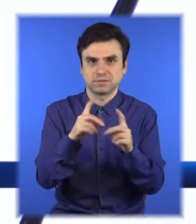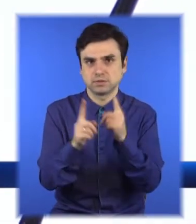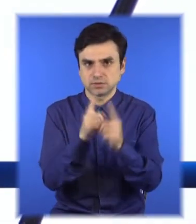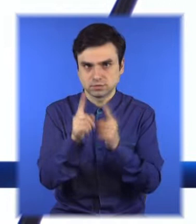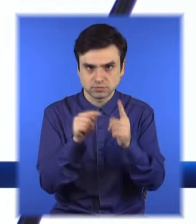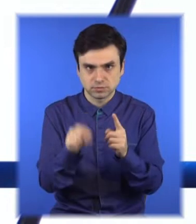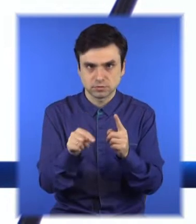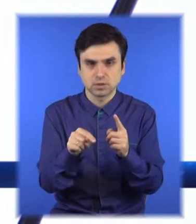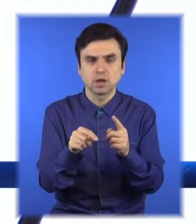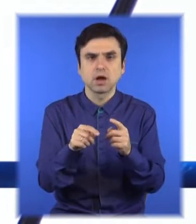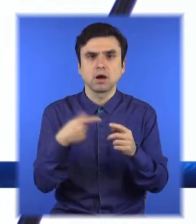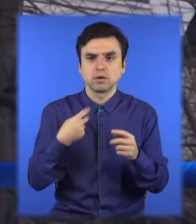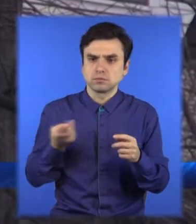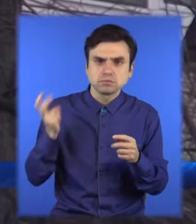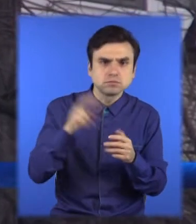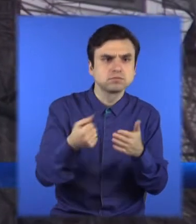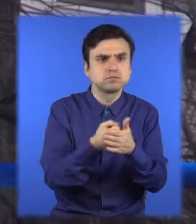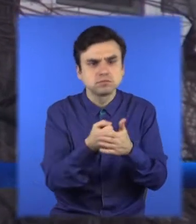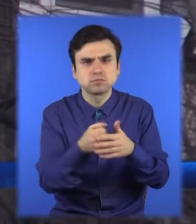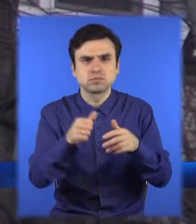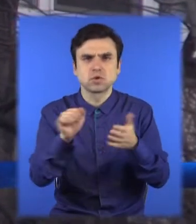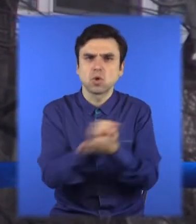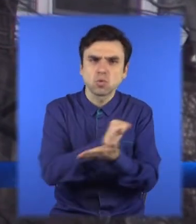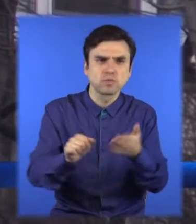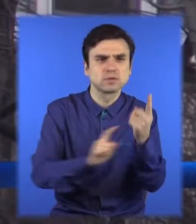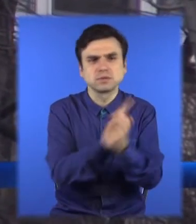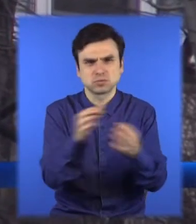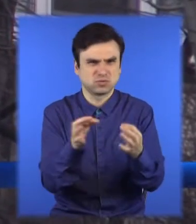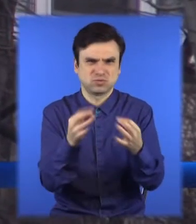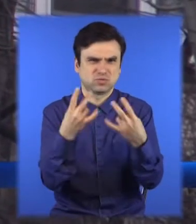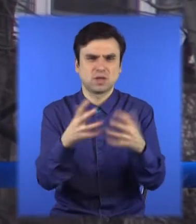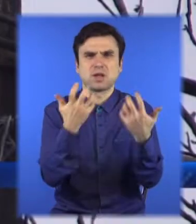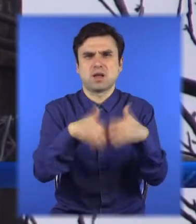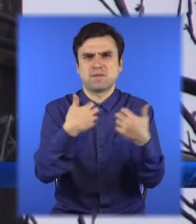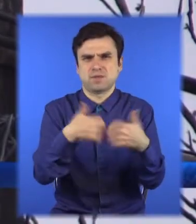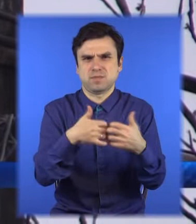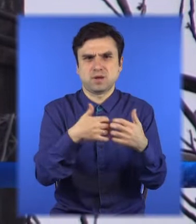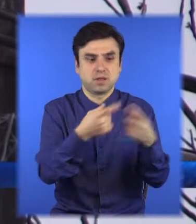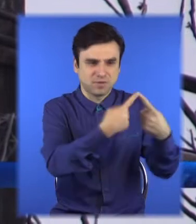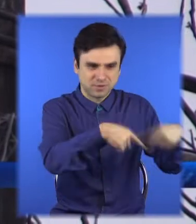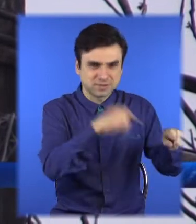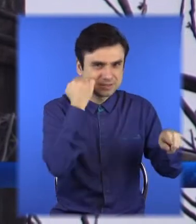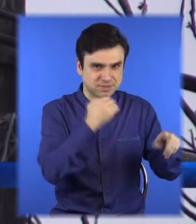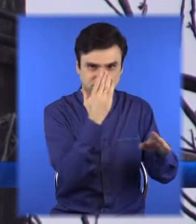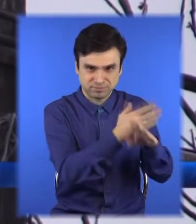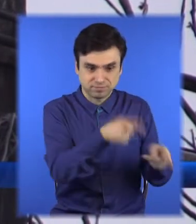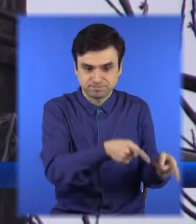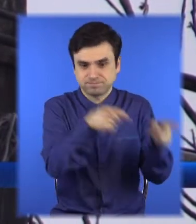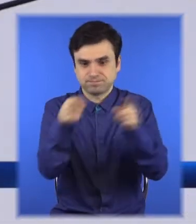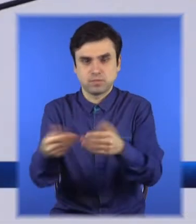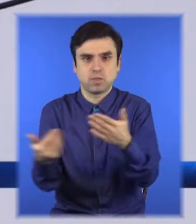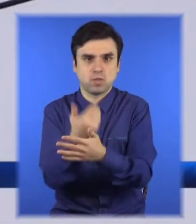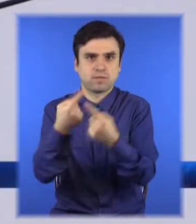платіжні реквізити зміняться в автоматичному режимі. Власноруч додатково нічого не потрібно заповнювати. При цьому тариф